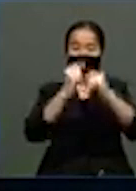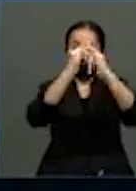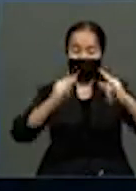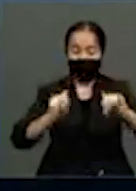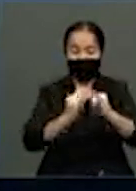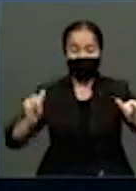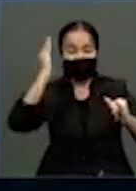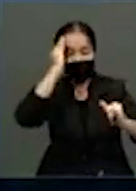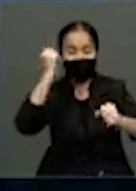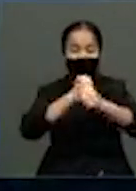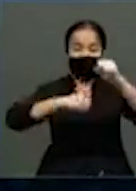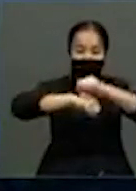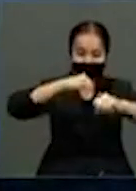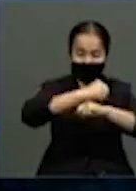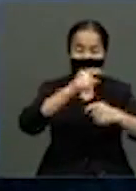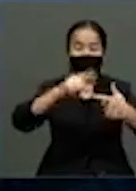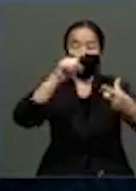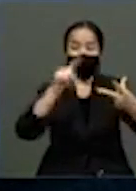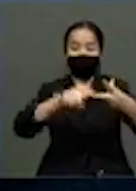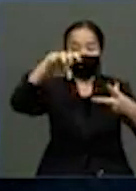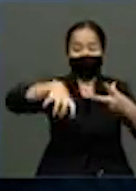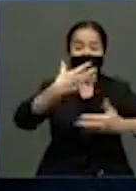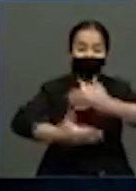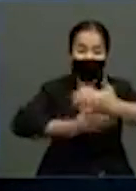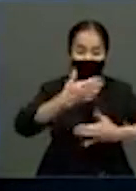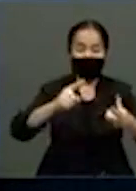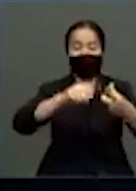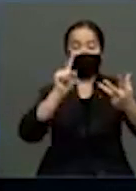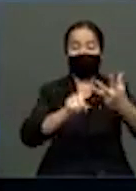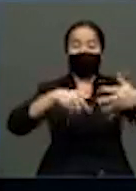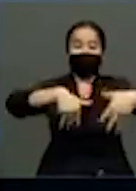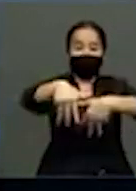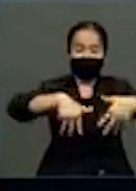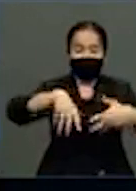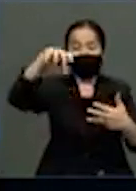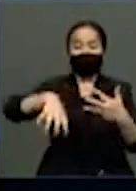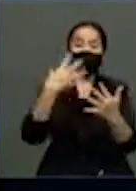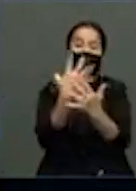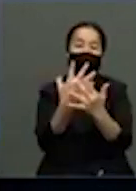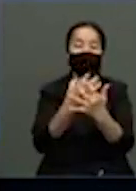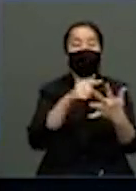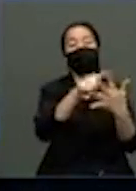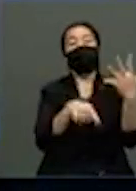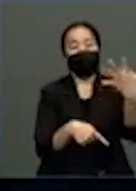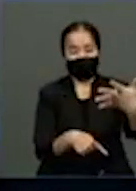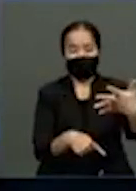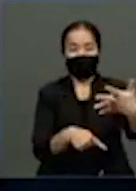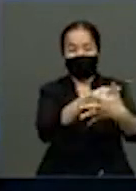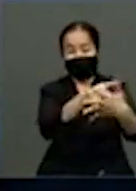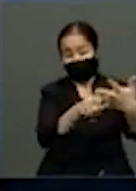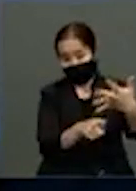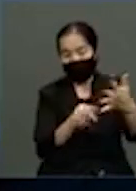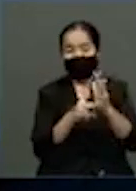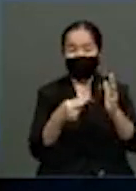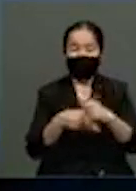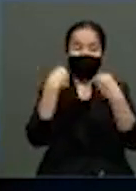แออัดนะครับรวมถึงตลาดนะครับที่ว่านี้ด้วยแล้วก็ในเรือนจำนะครับ 4-5 แห่งนี้ยังต้องเ